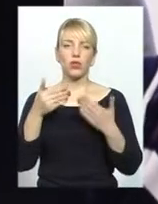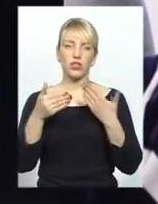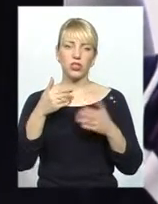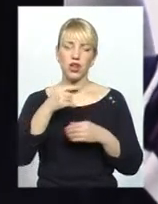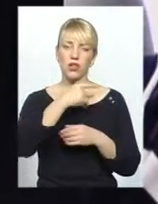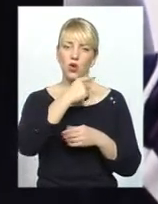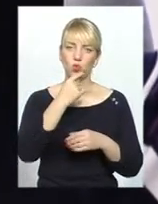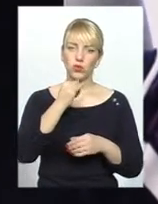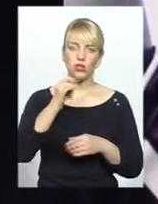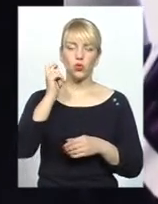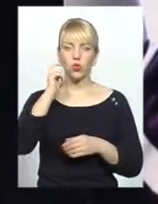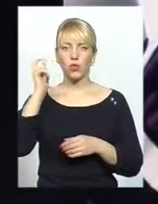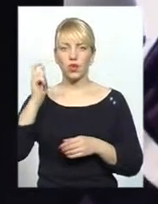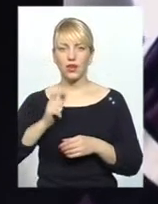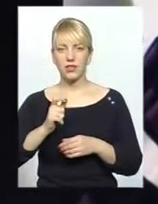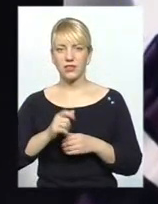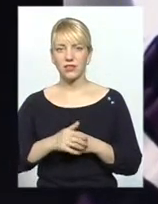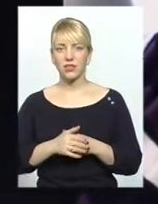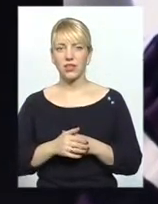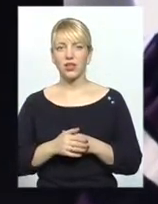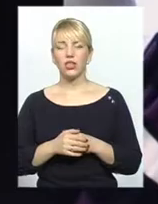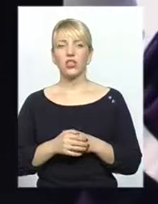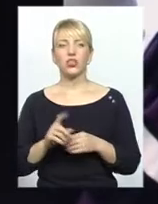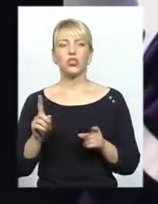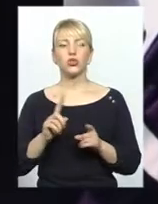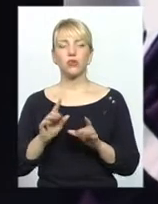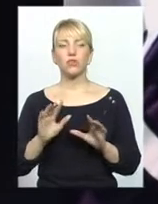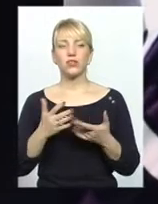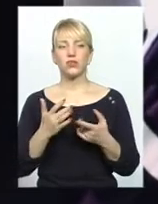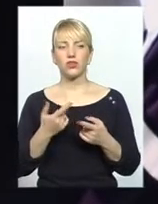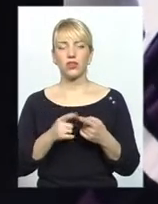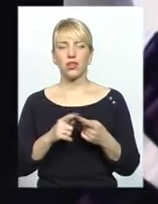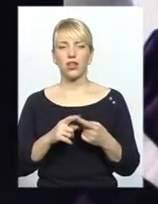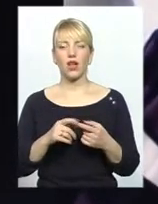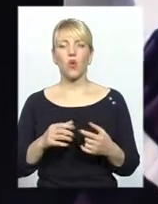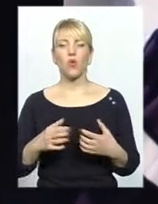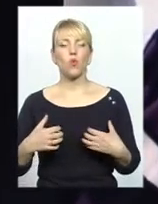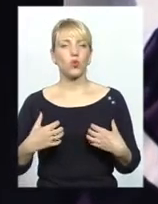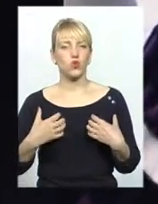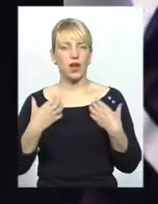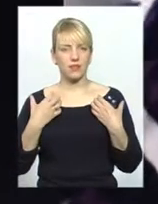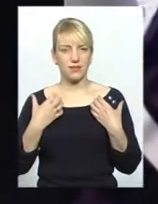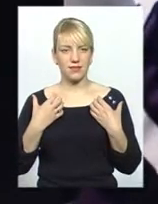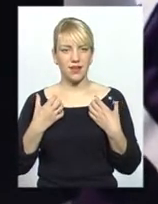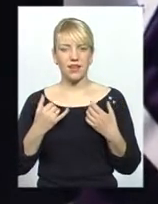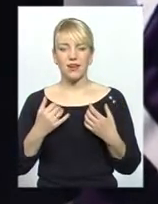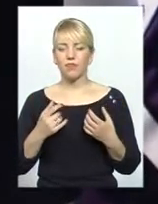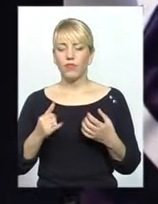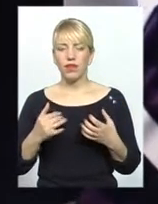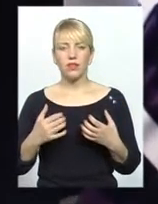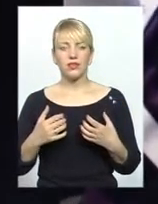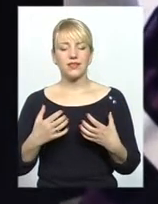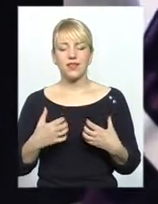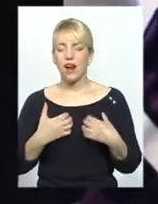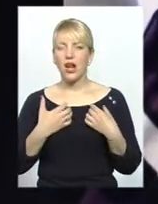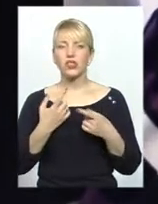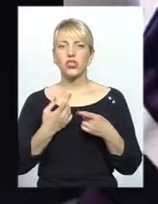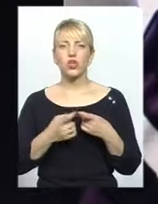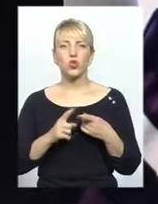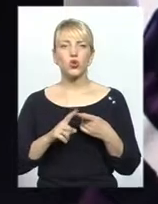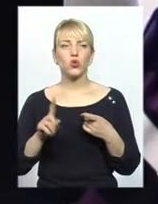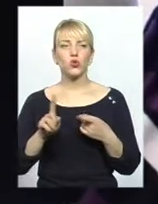на сегодняшний день. То, что происходит, это происходит ужасно. И самое страшное, что ни мы